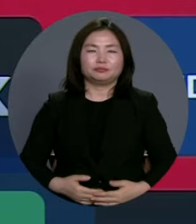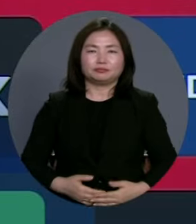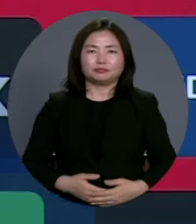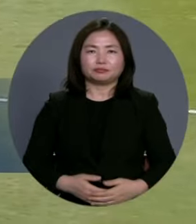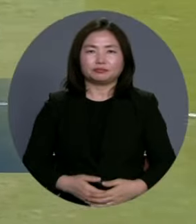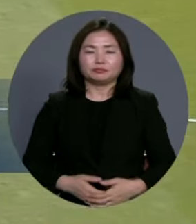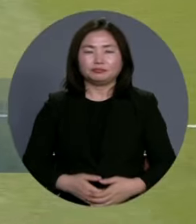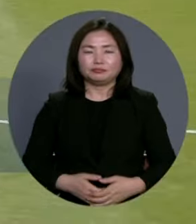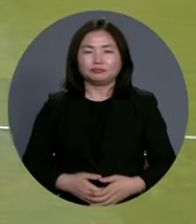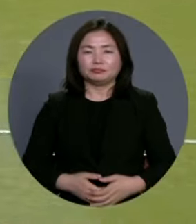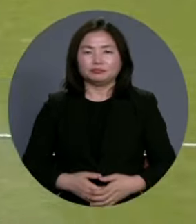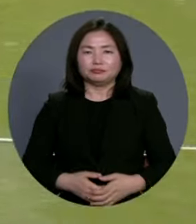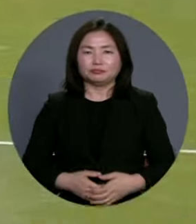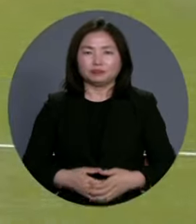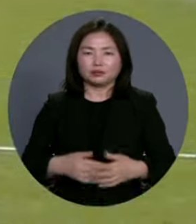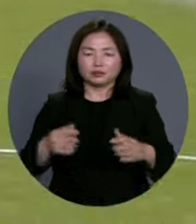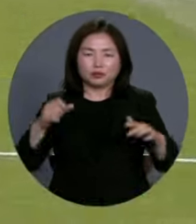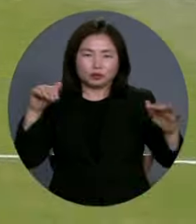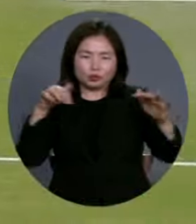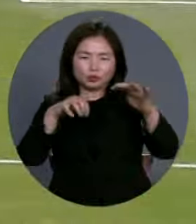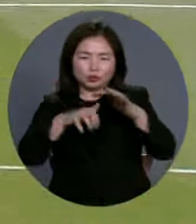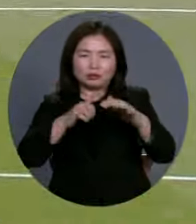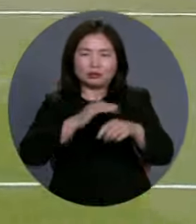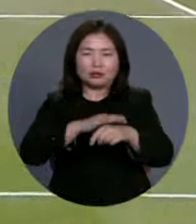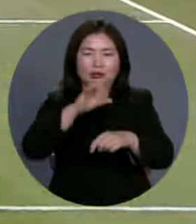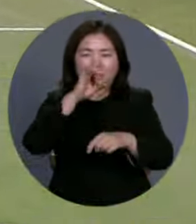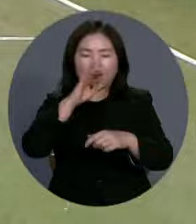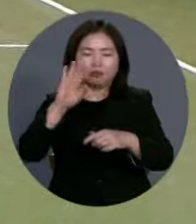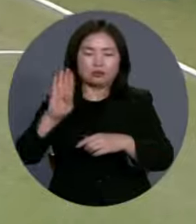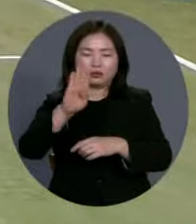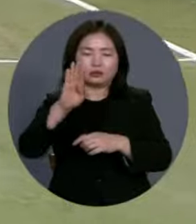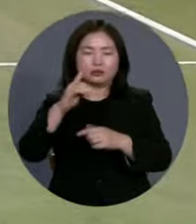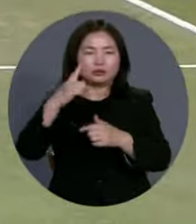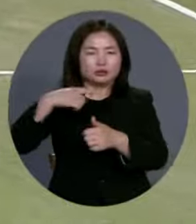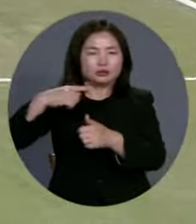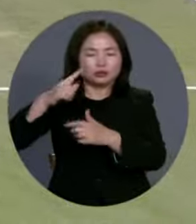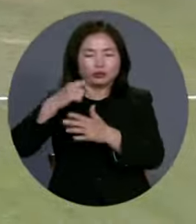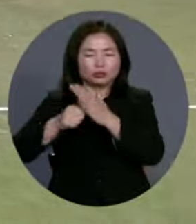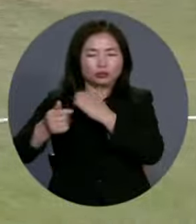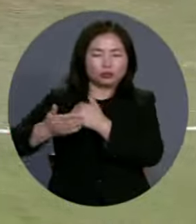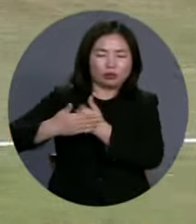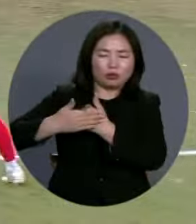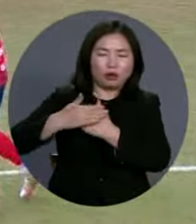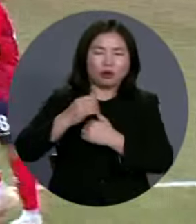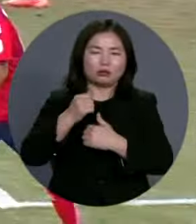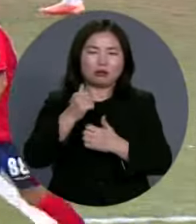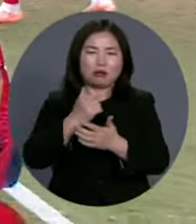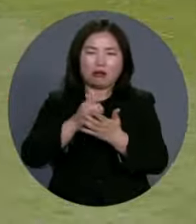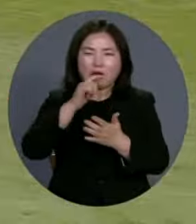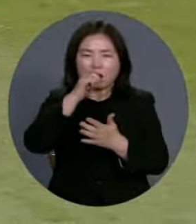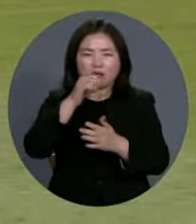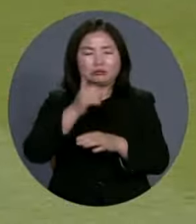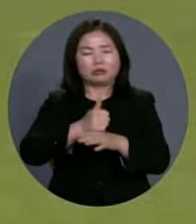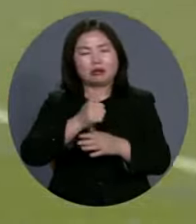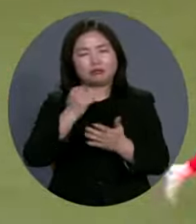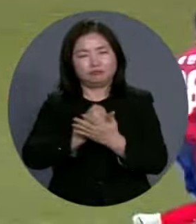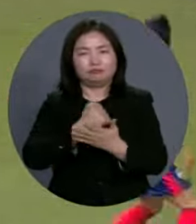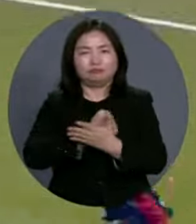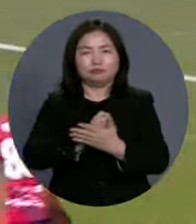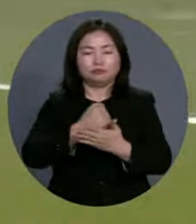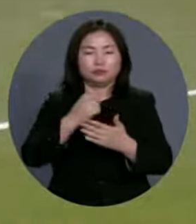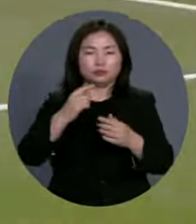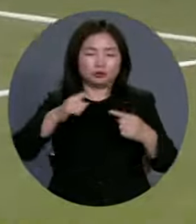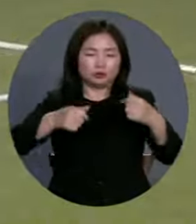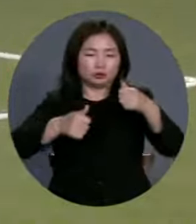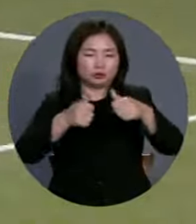합니다. 적절한 공격 카드가 없이 브라질 선수에 의존해야 하는 팀의 상황이 아쉬움으로 남은 대구.